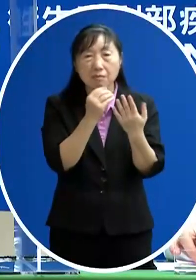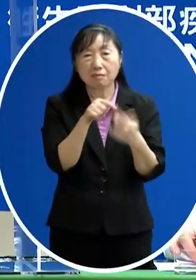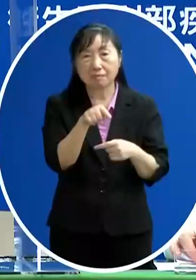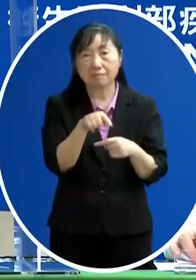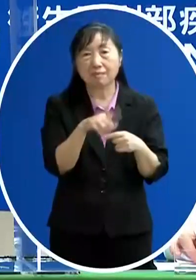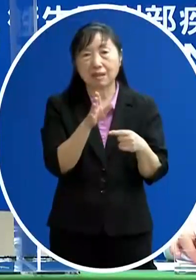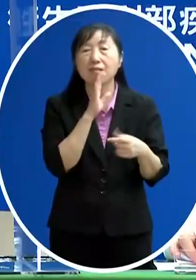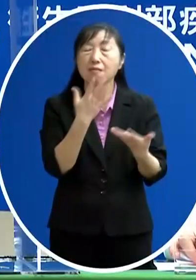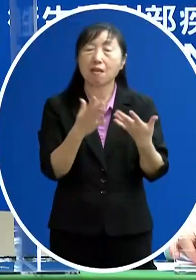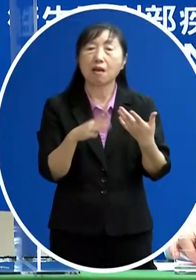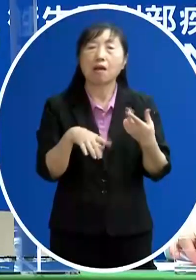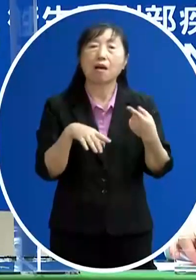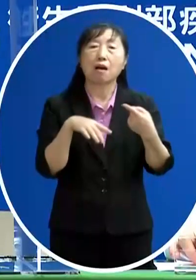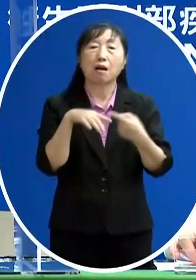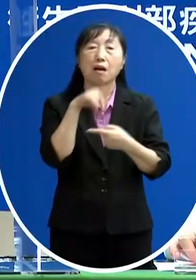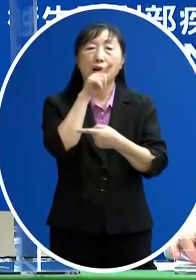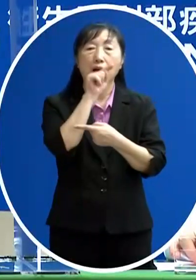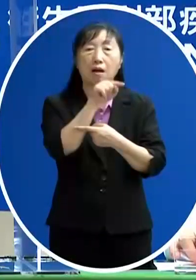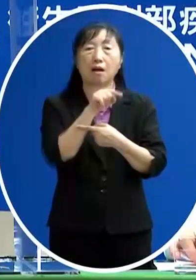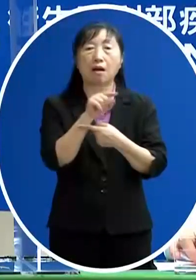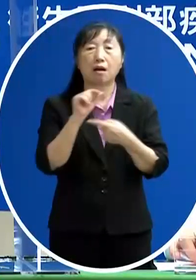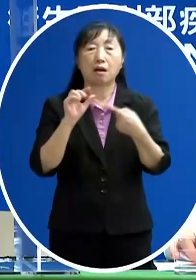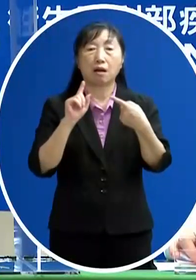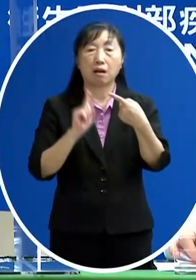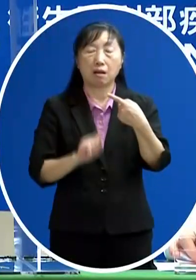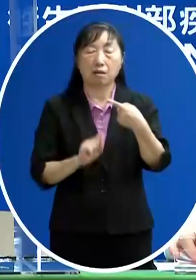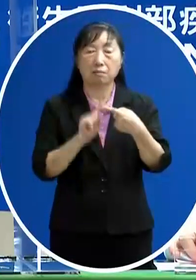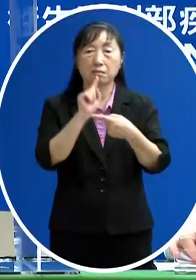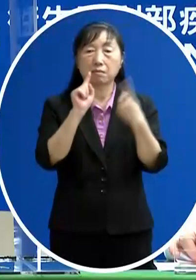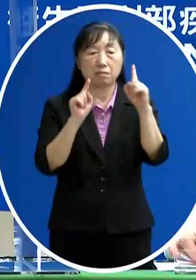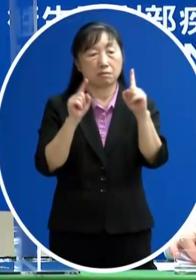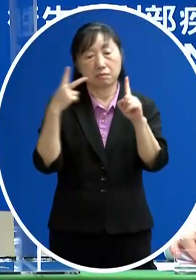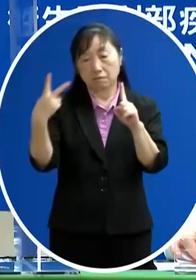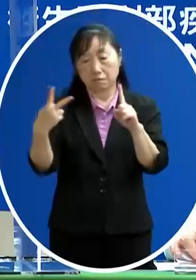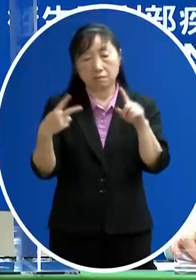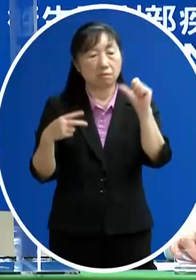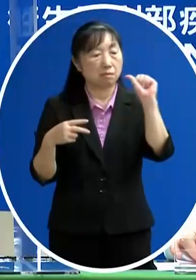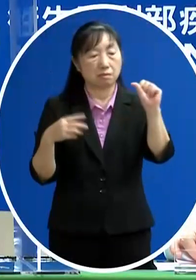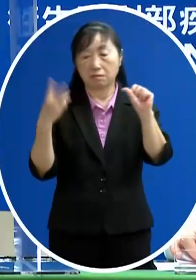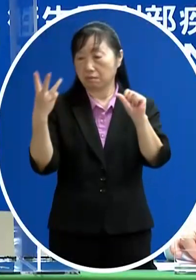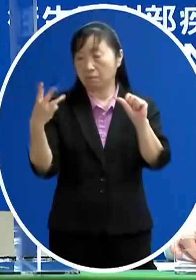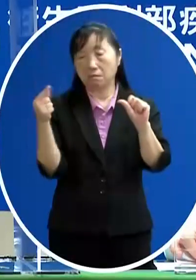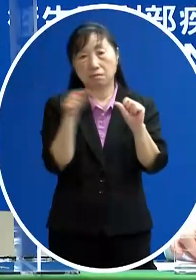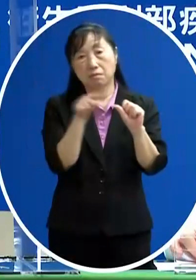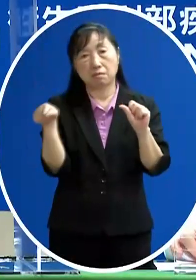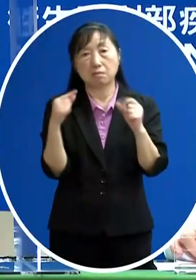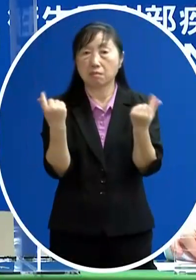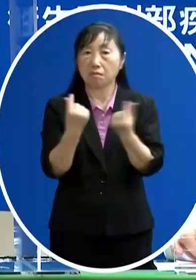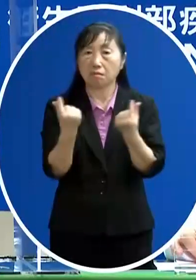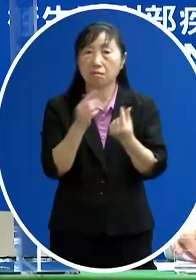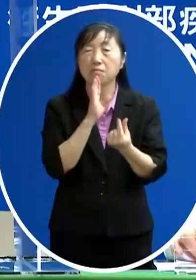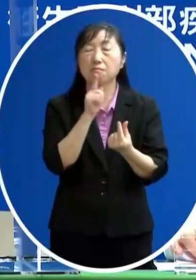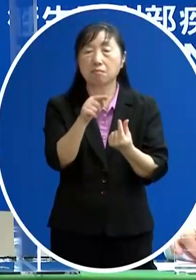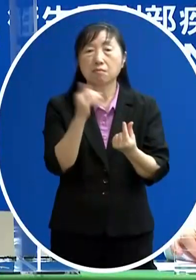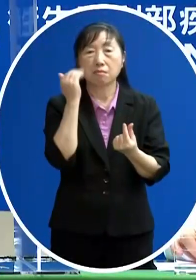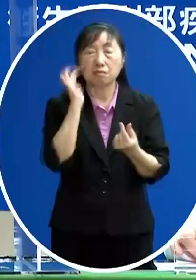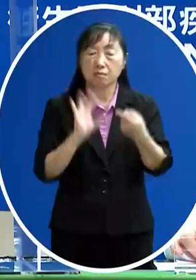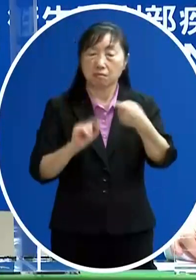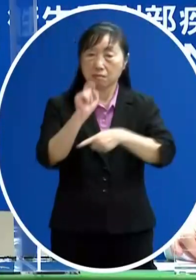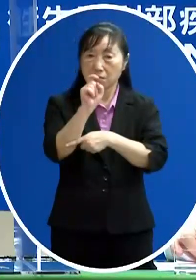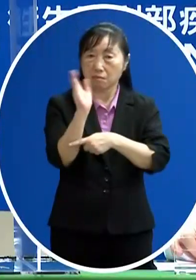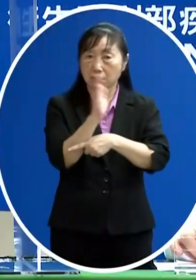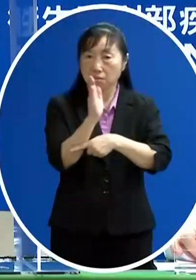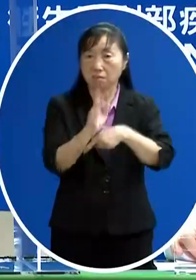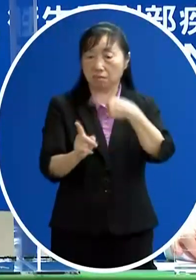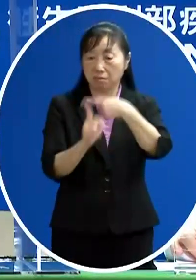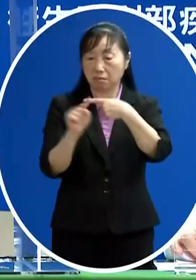是1:2到1:3呐。好，所以其实大概如果以这种专家看法来讲，就是如果染疫率到了10%左右，